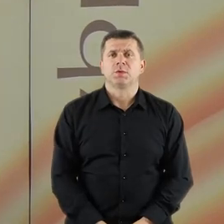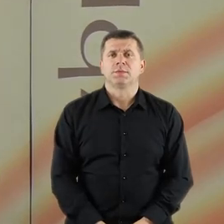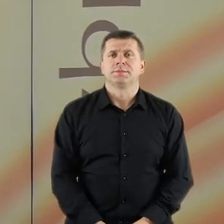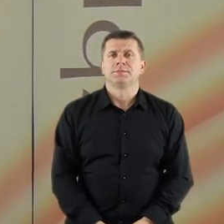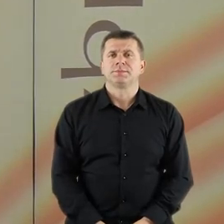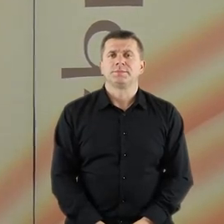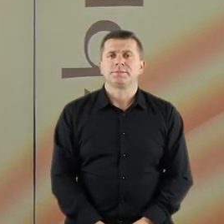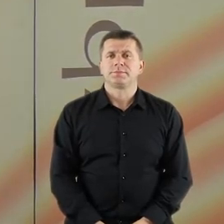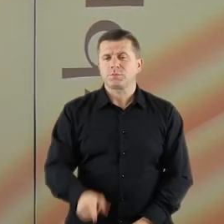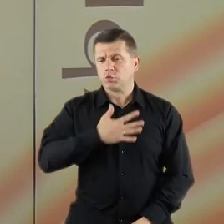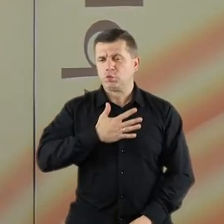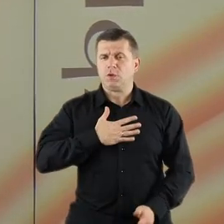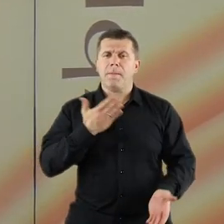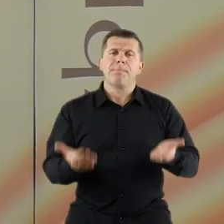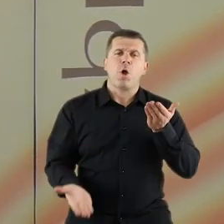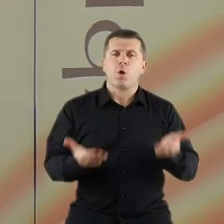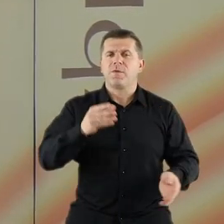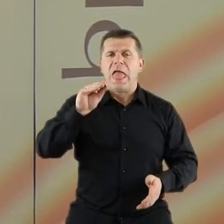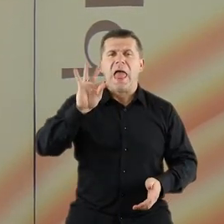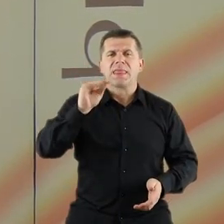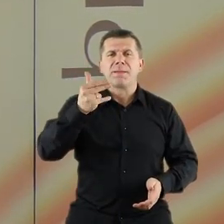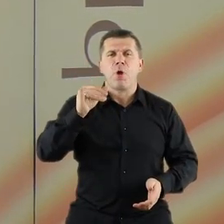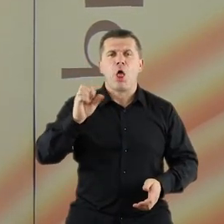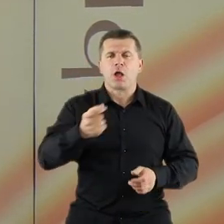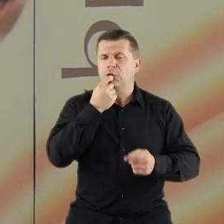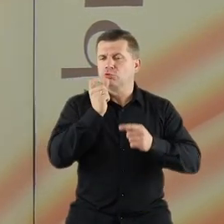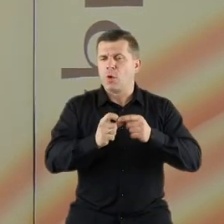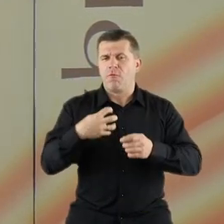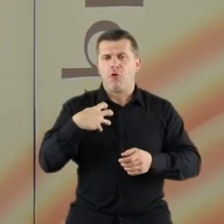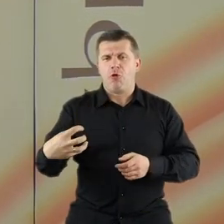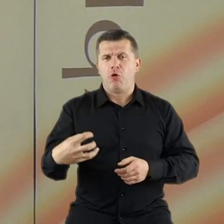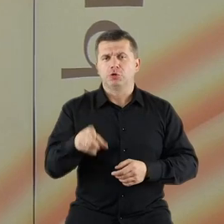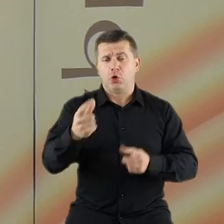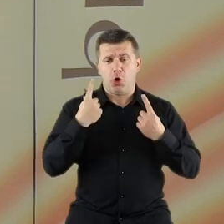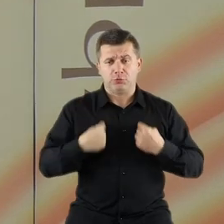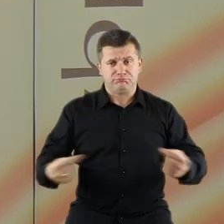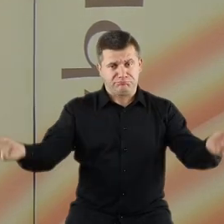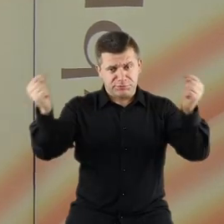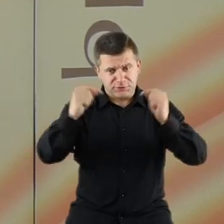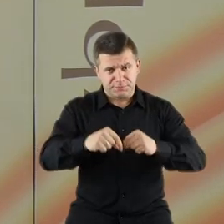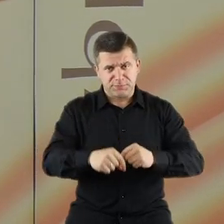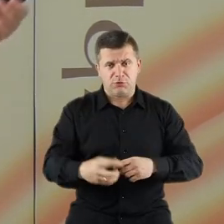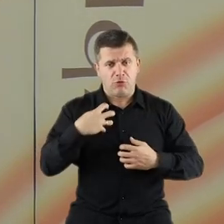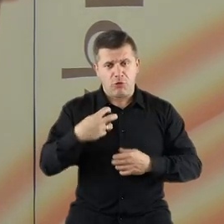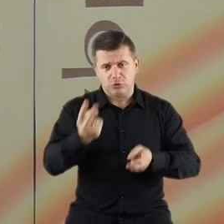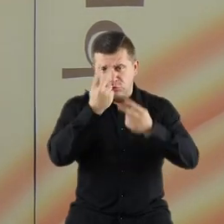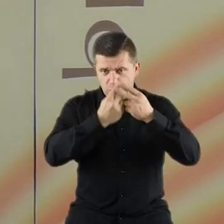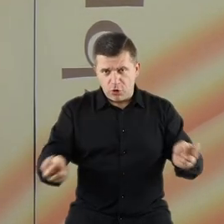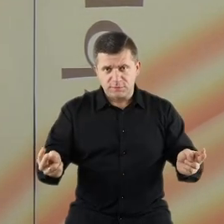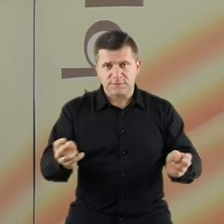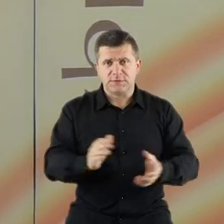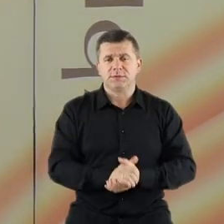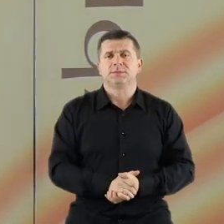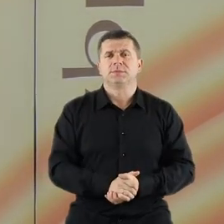gdy sobie porównamy etymologię słowa gość to jest osoba Przybyła lub przebywająca w gościnę w